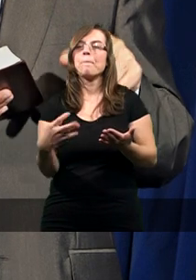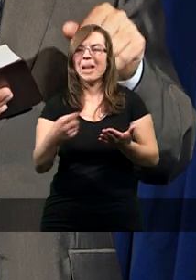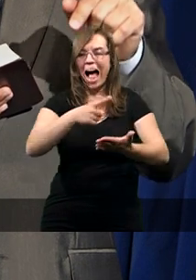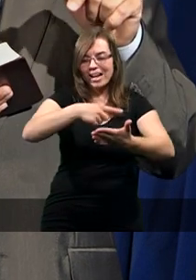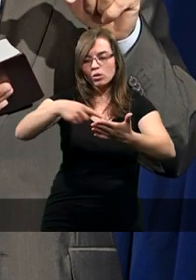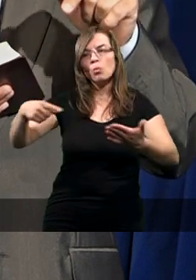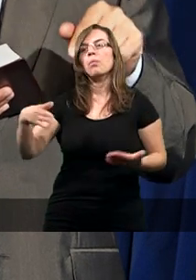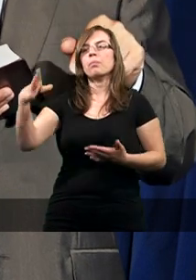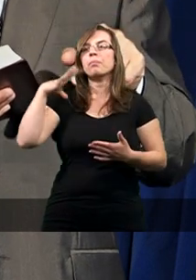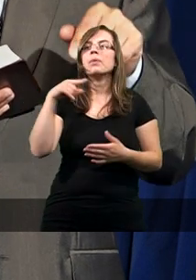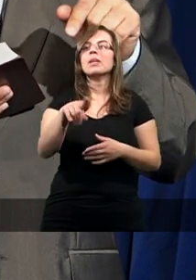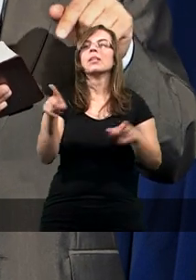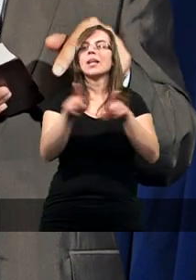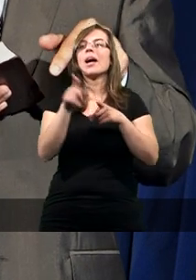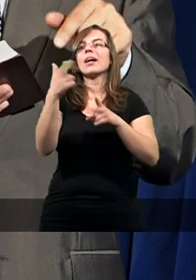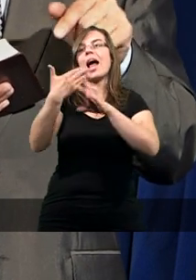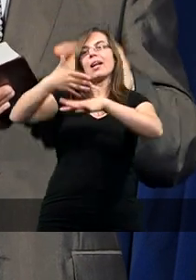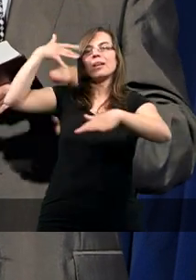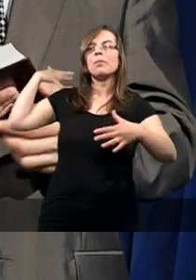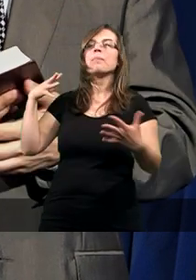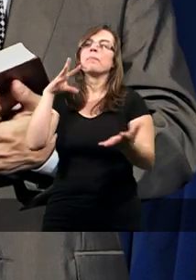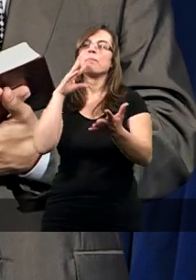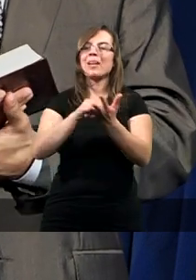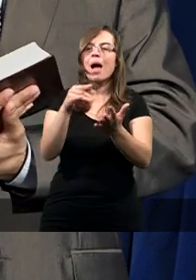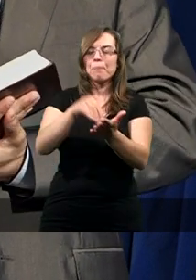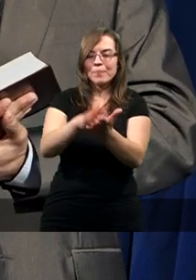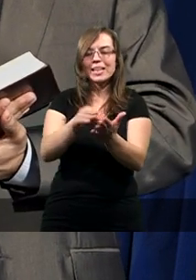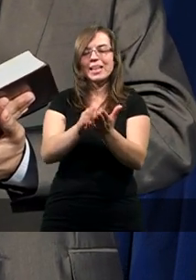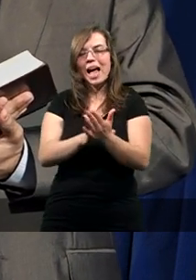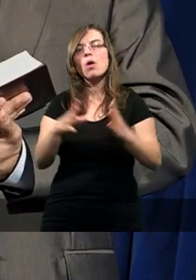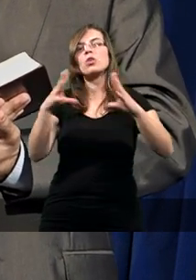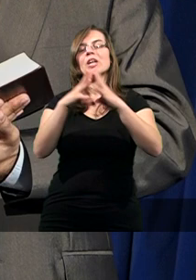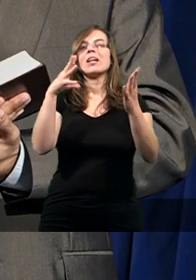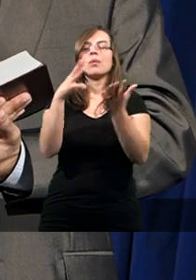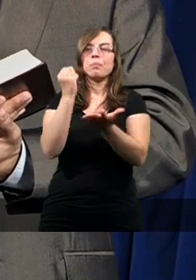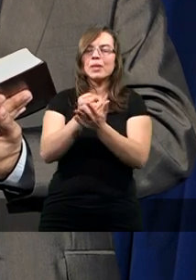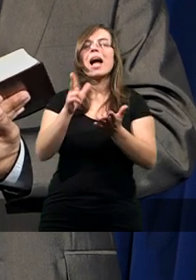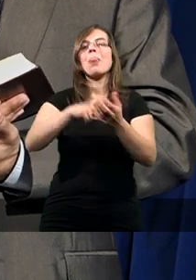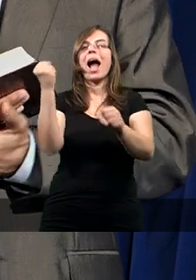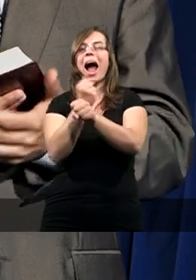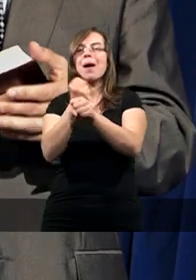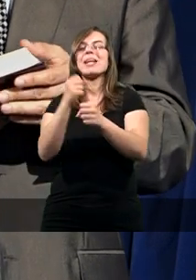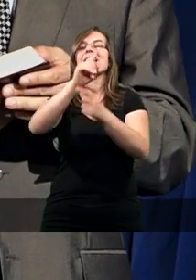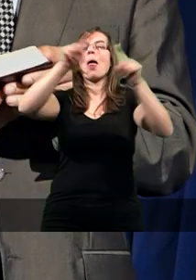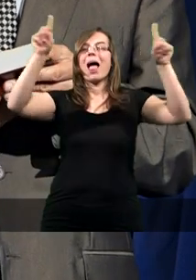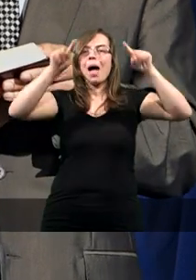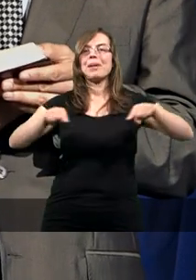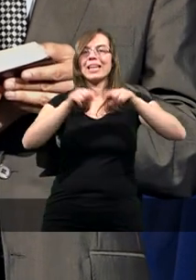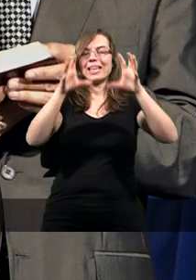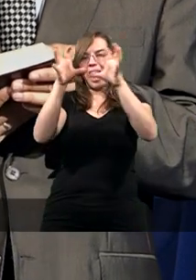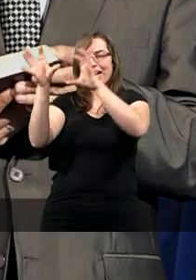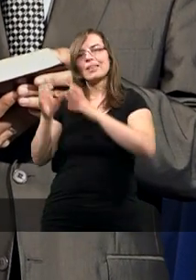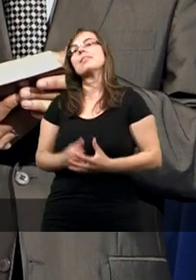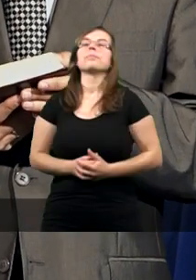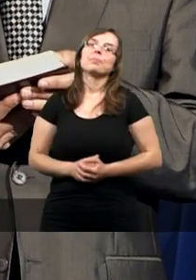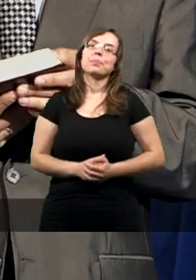piasku, był palcem, który kiedyś zapisał 10 przykazań na kamiennych tablicach. Probably if it was me, I would have